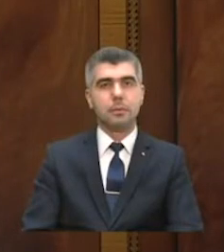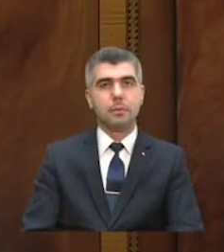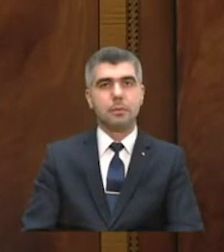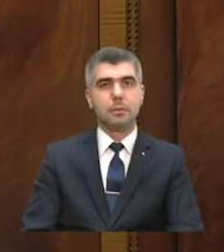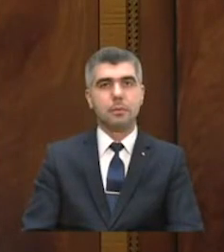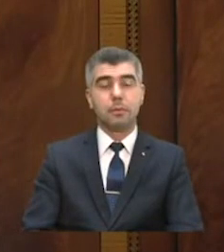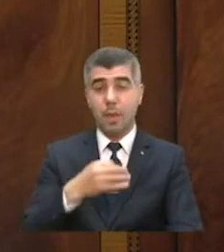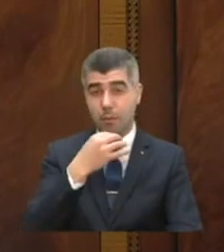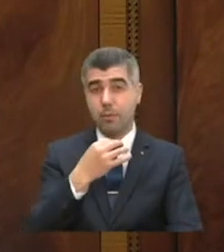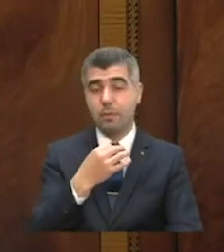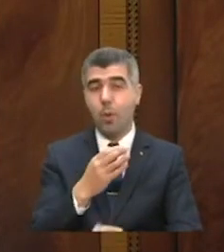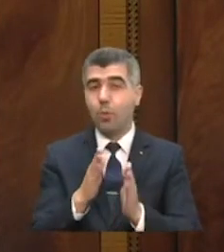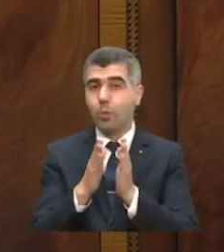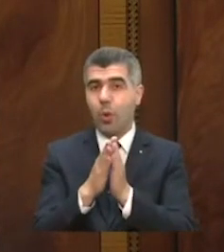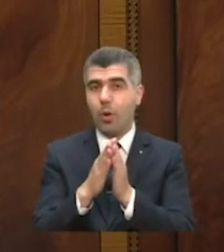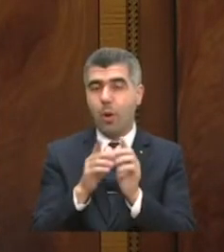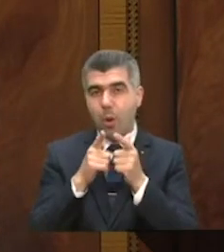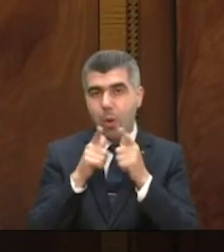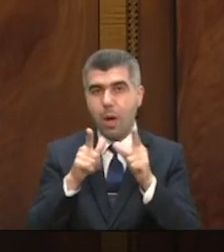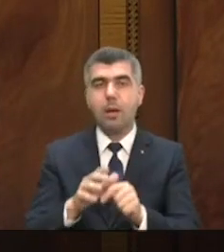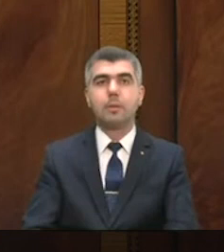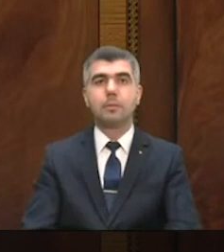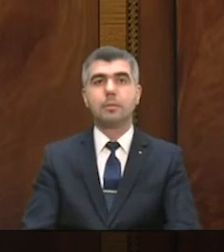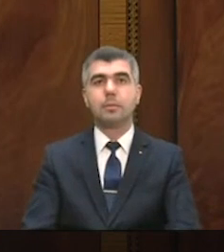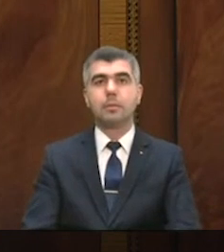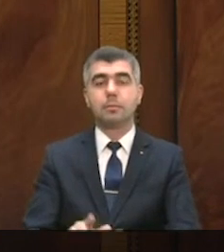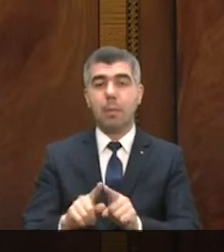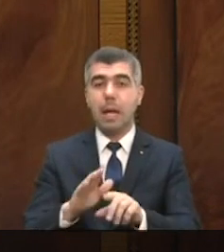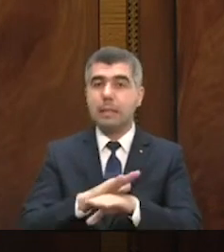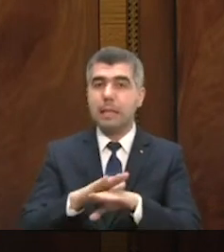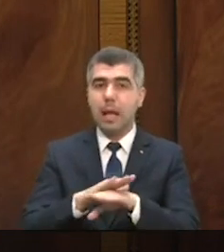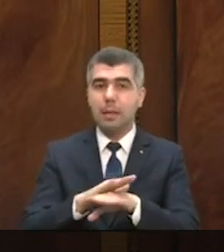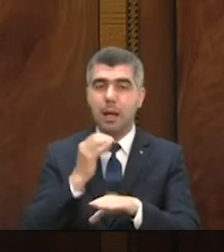وتكلمنا على الأمازيغية، والله ما كنديروا السياسة، والله إلا في القلب